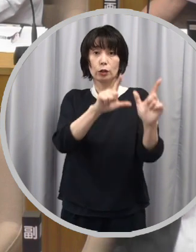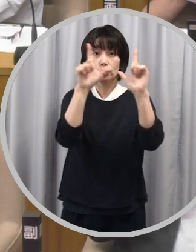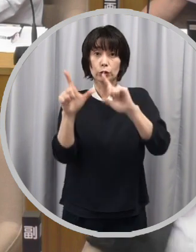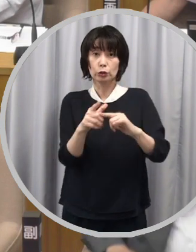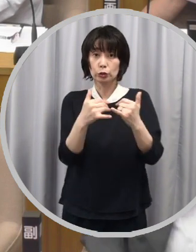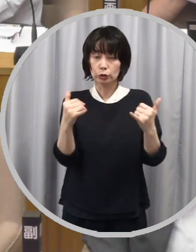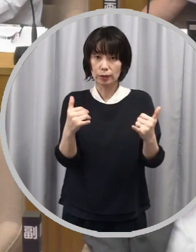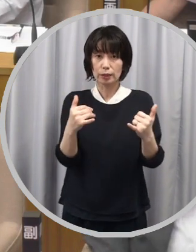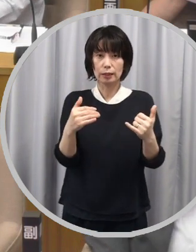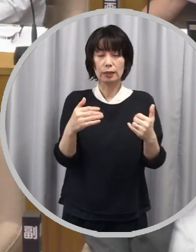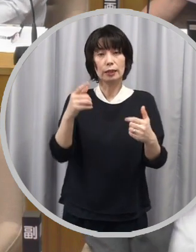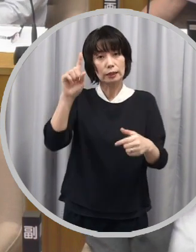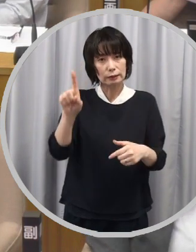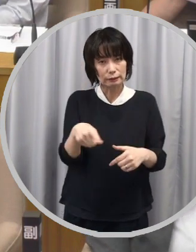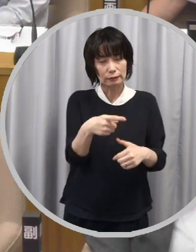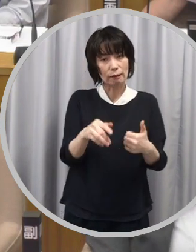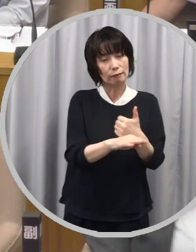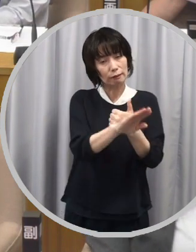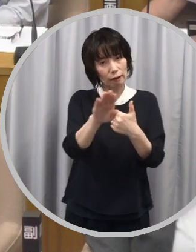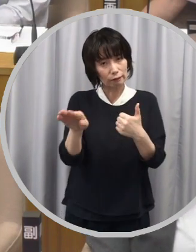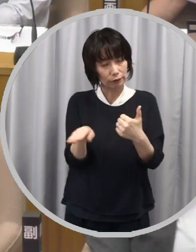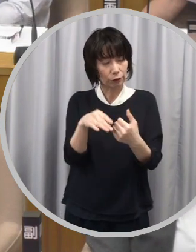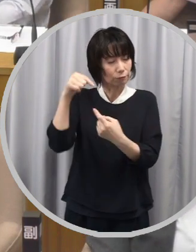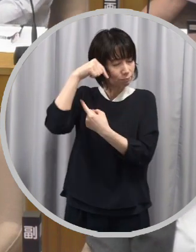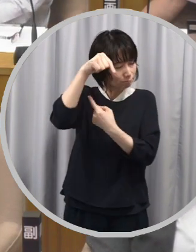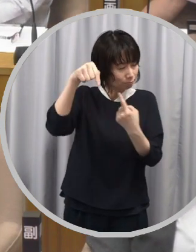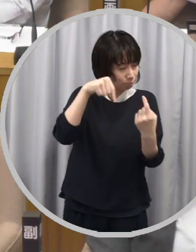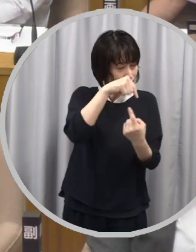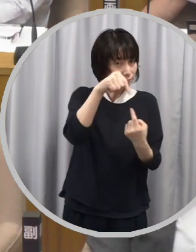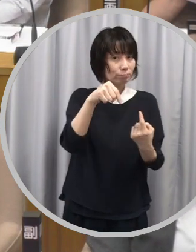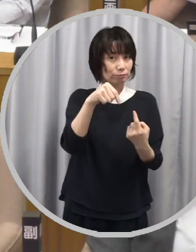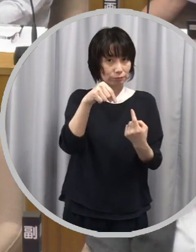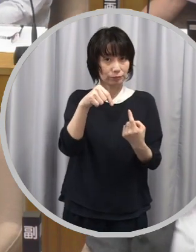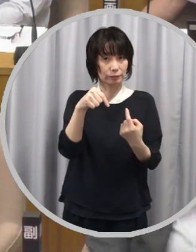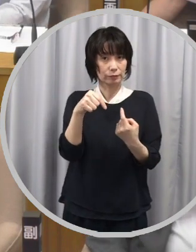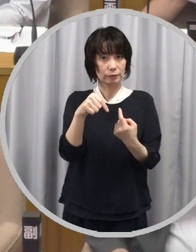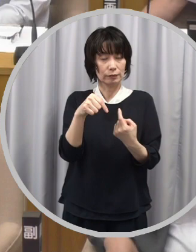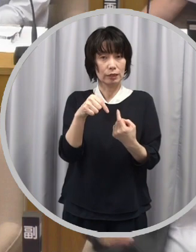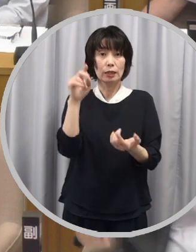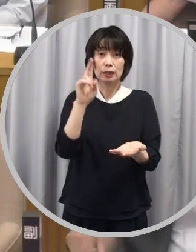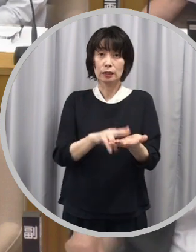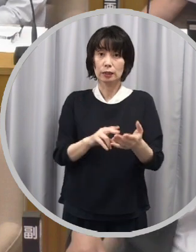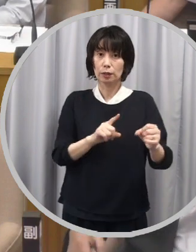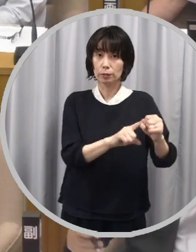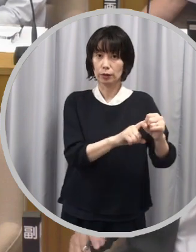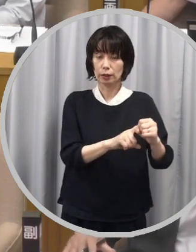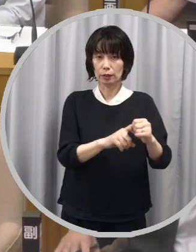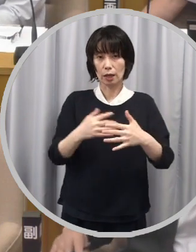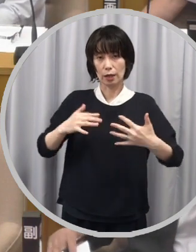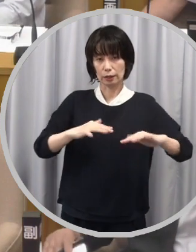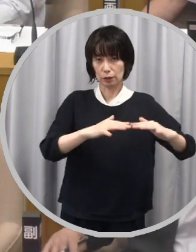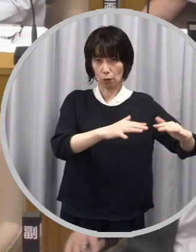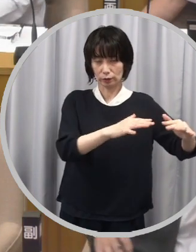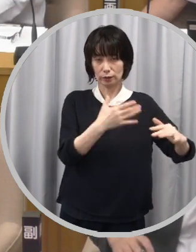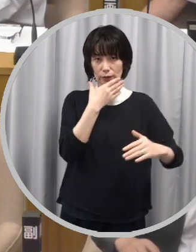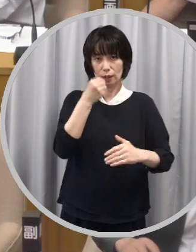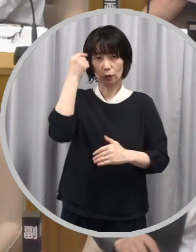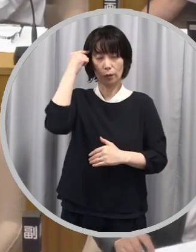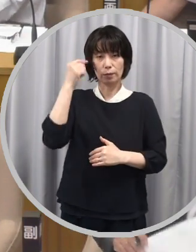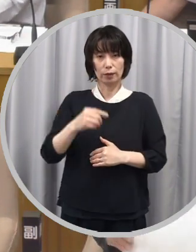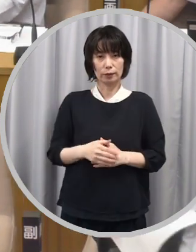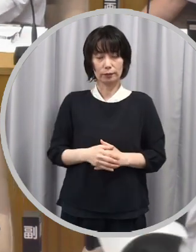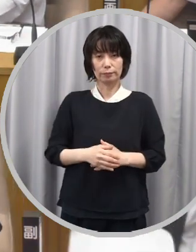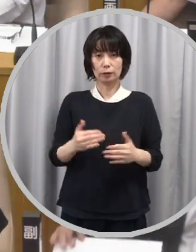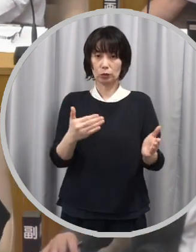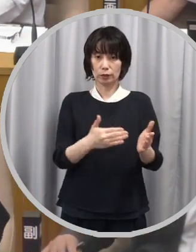自然環境への影響に十分配慮することなど、促進区域の指定に向けた議論を重ねてまいります。以上であ